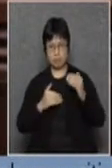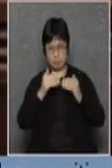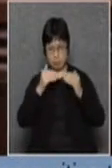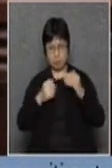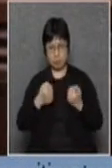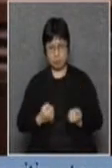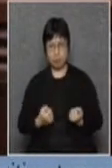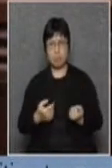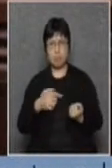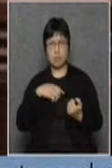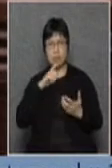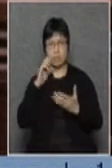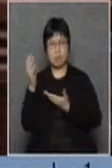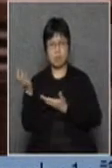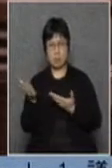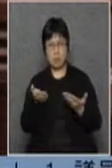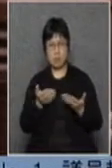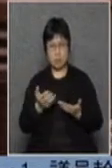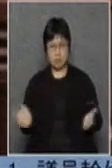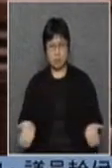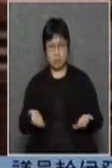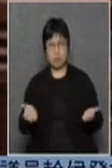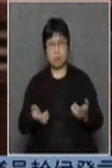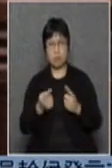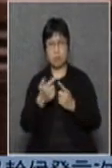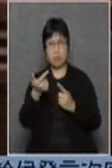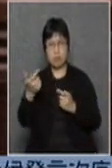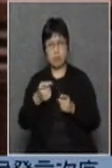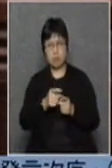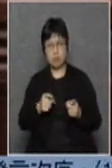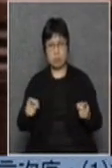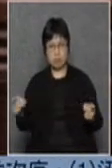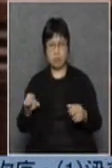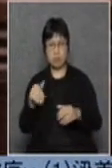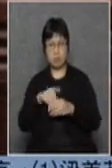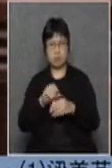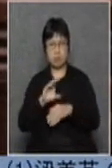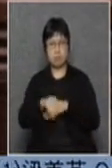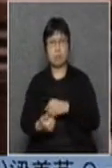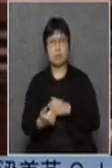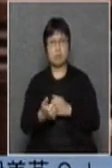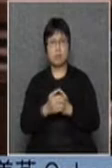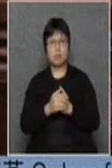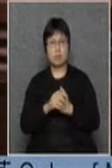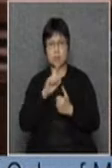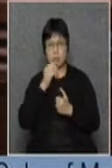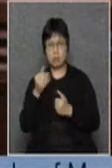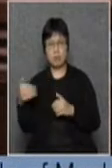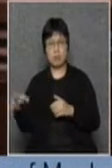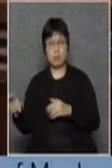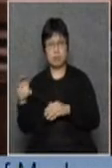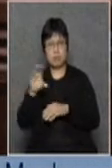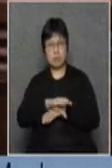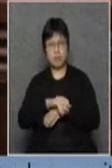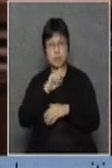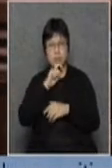望鼓勵多啲人喺香港作長遠嘅投資，我哋有熱錢入嚟，可能令到我哋